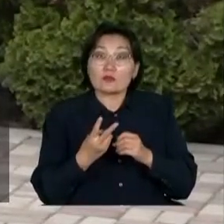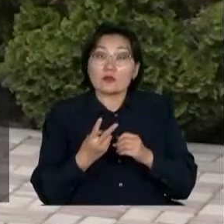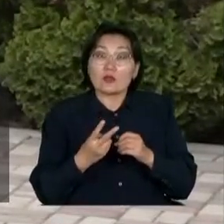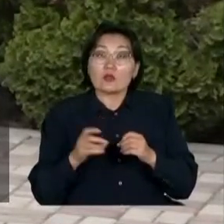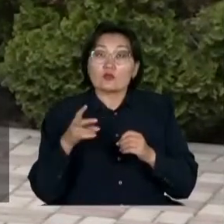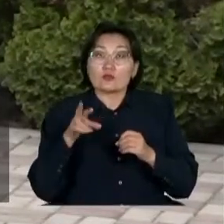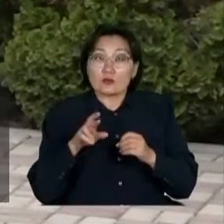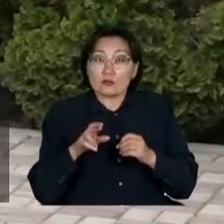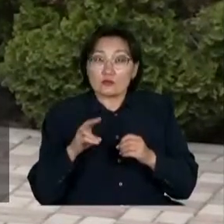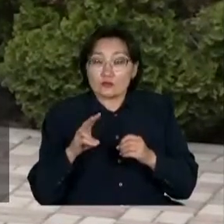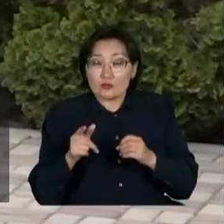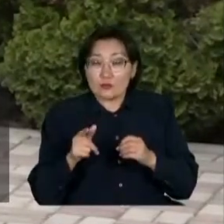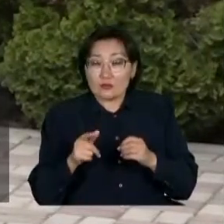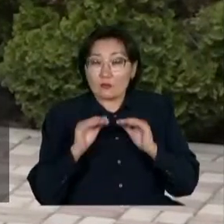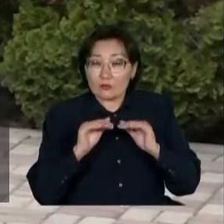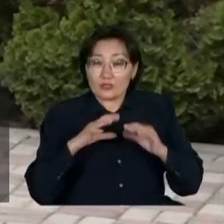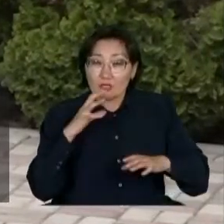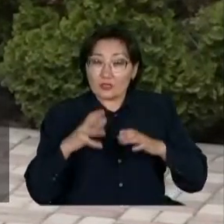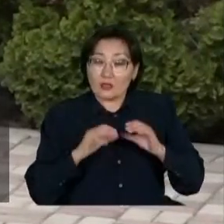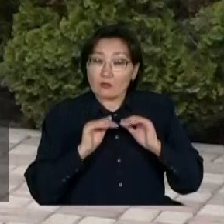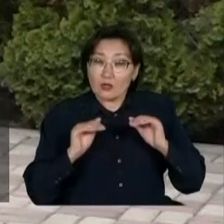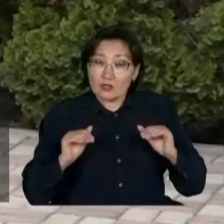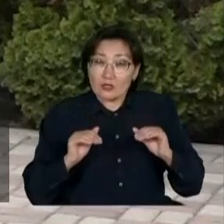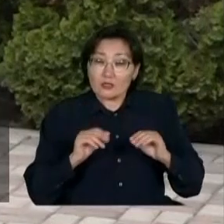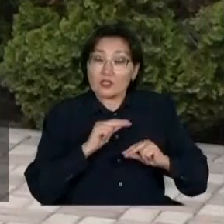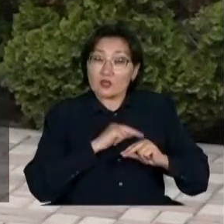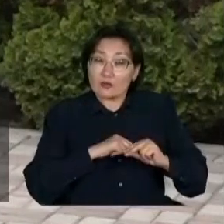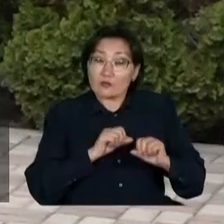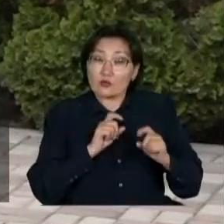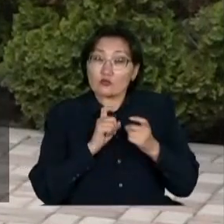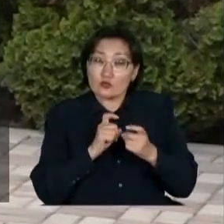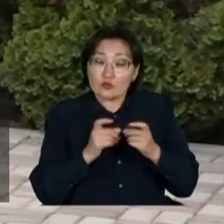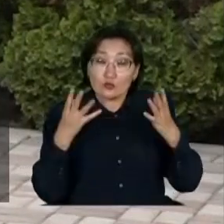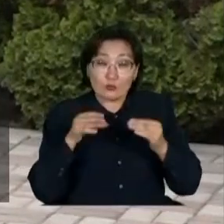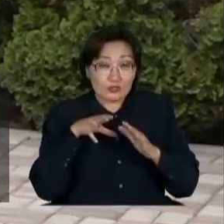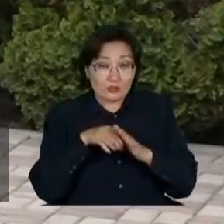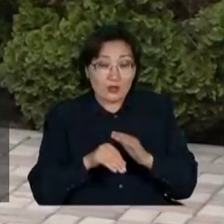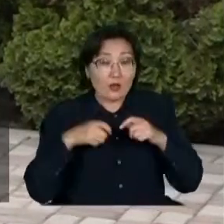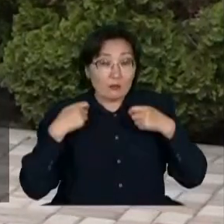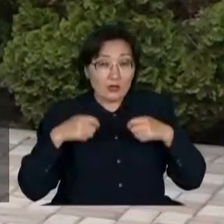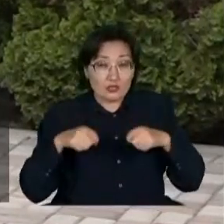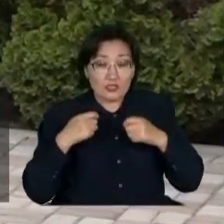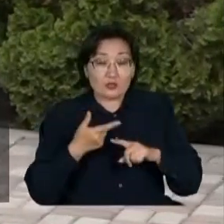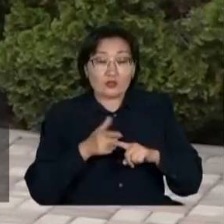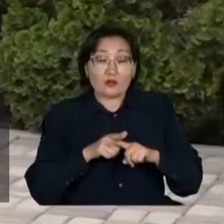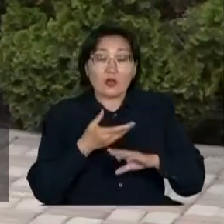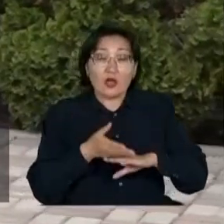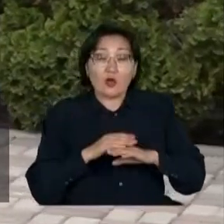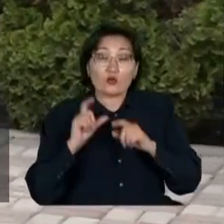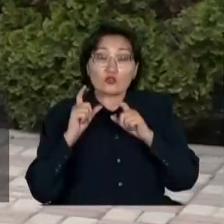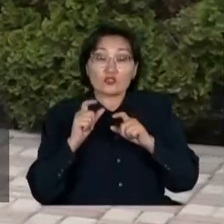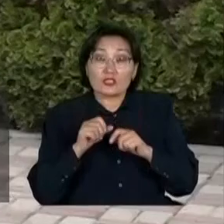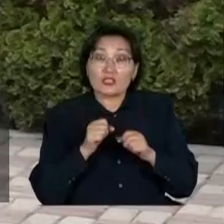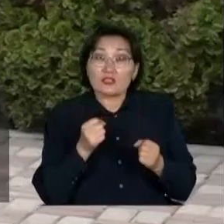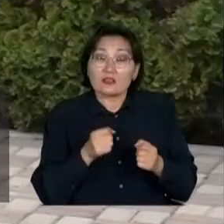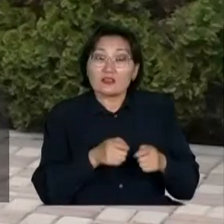нашар түрлерімен күрес күні болып саналады. Оның ішіне мысалға айтатын болсақ, базарларда ауыр жүктер таситын балалар,